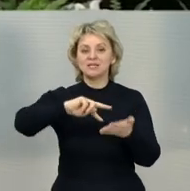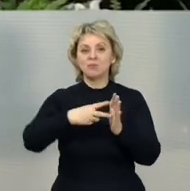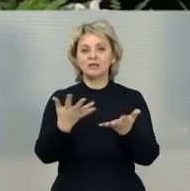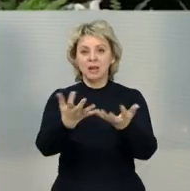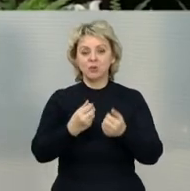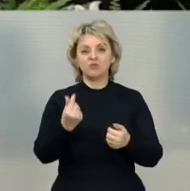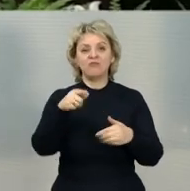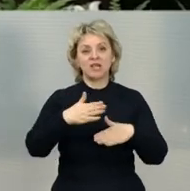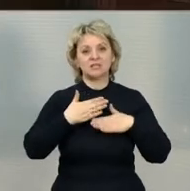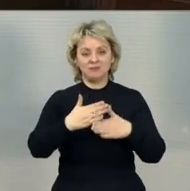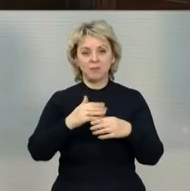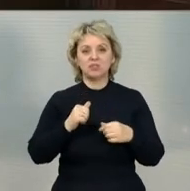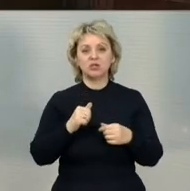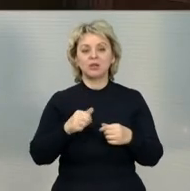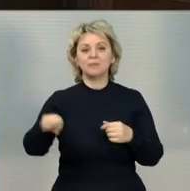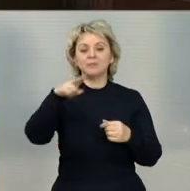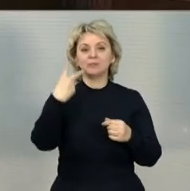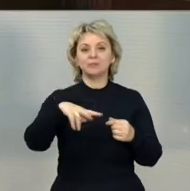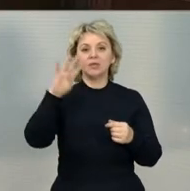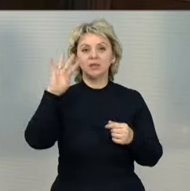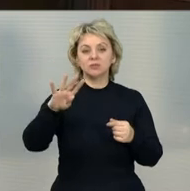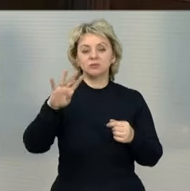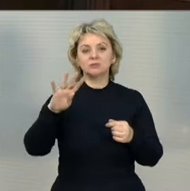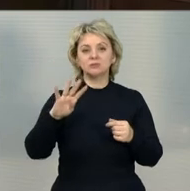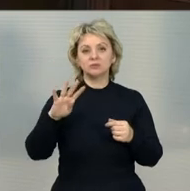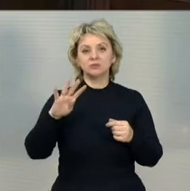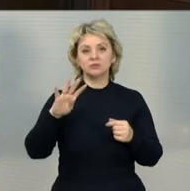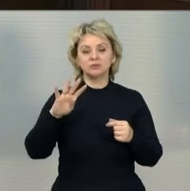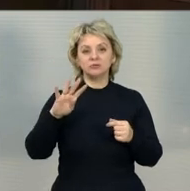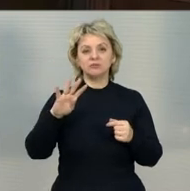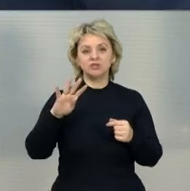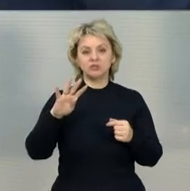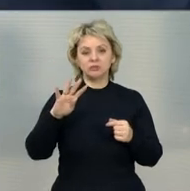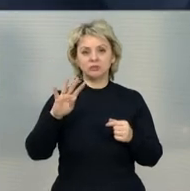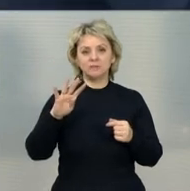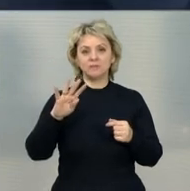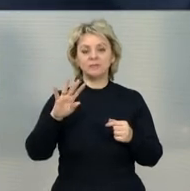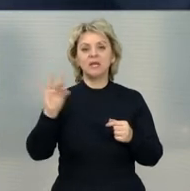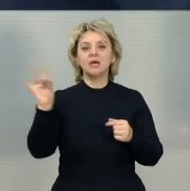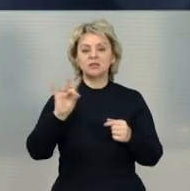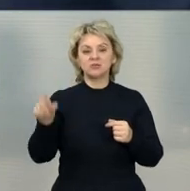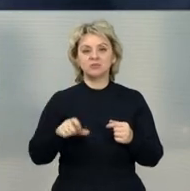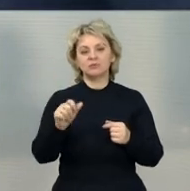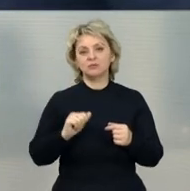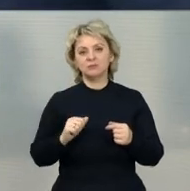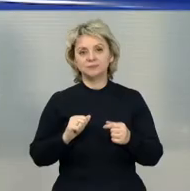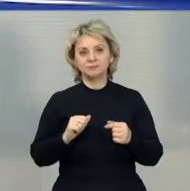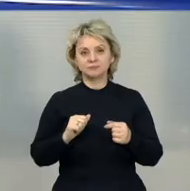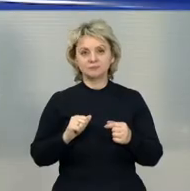получения финансовой поддержки. Анна Туполева, Фатима Зурабова, Анатолий Рашевский, Дон-24, Ростов-на-Дону.